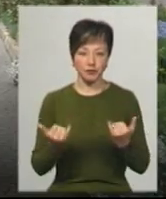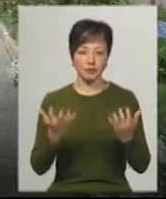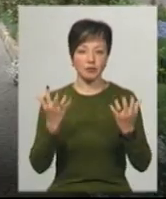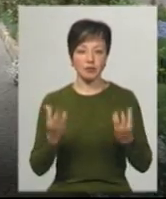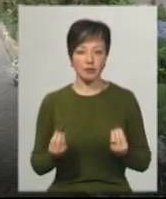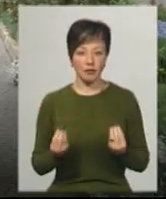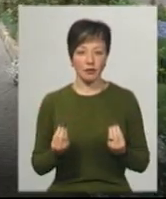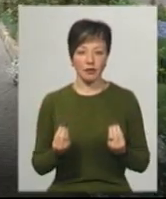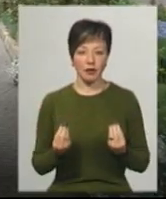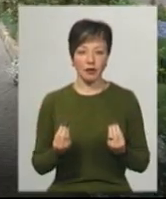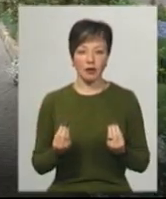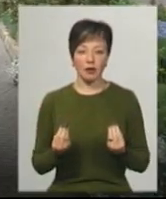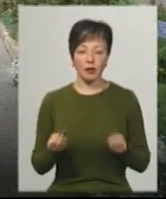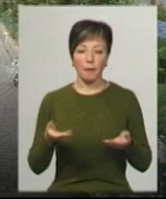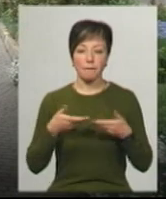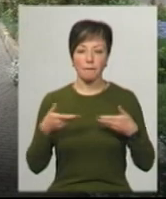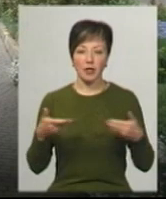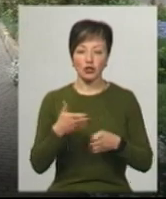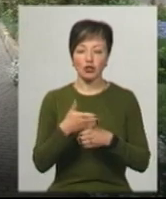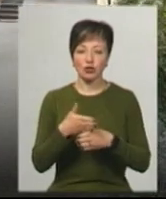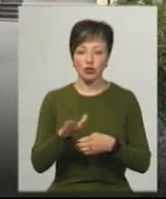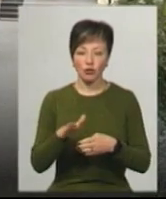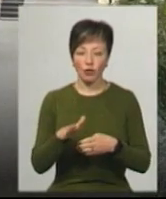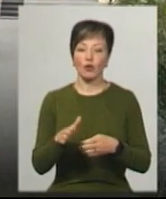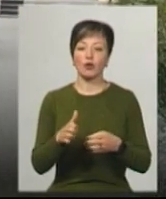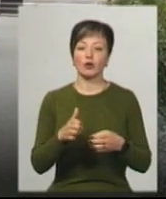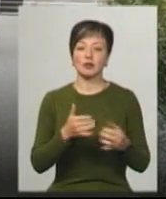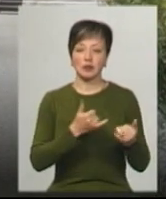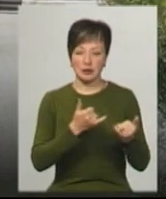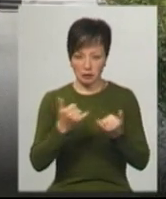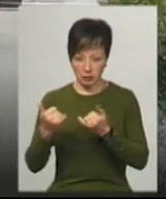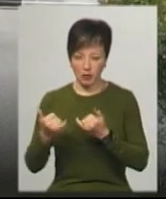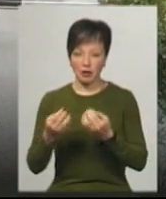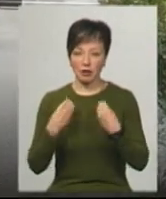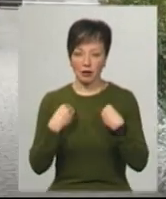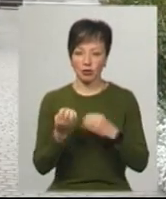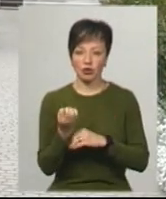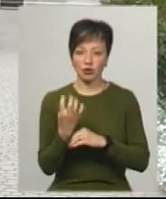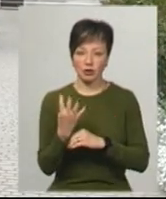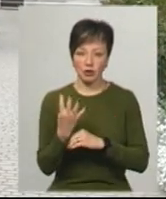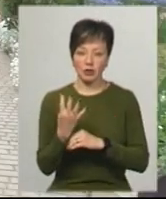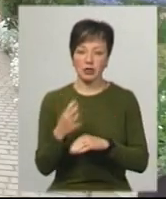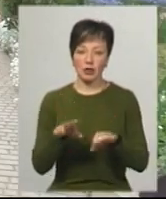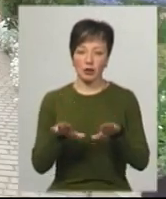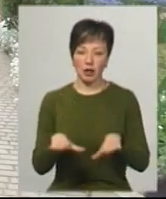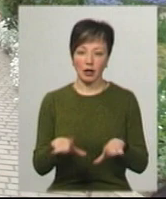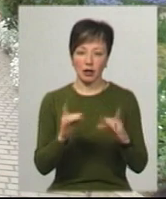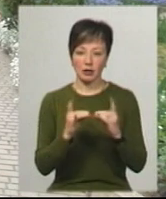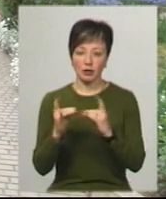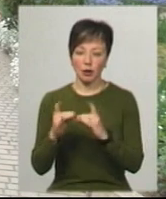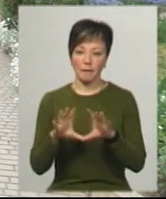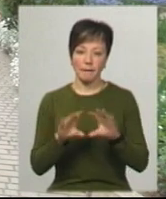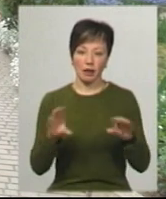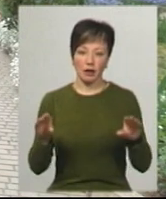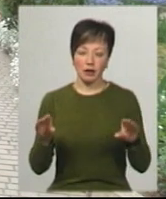день ми частково забезпечені, нам надали 14 функціональних ліжок, надали